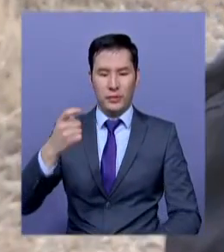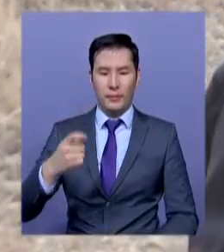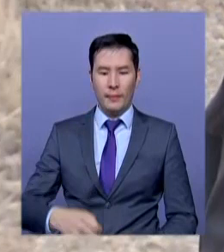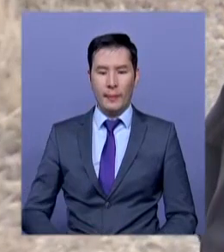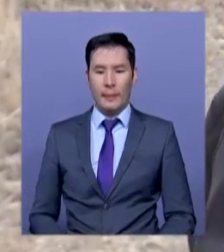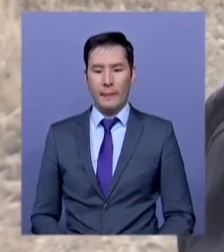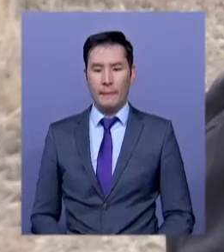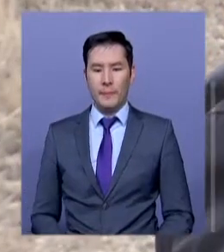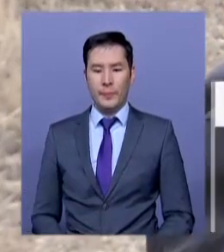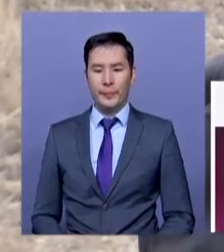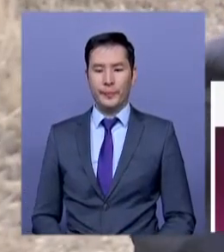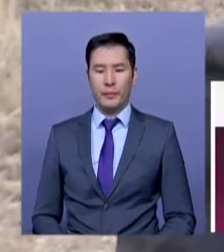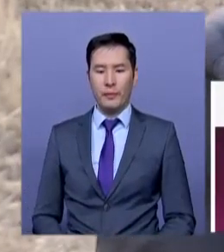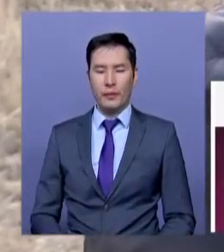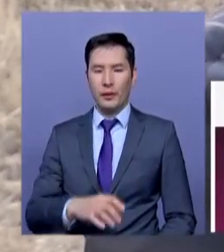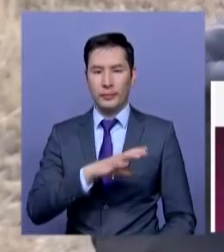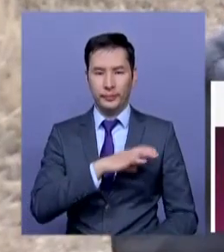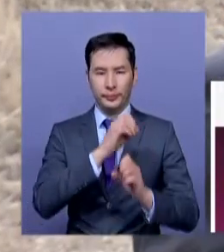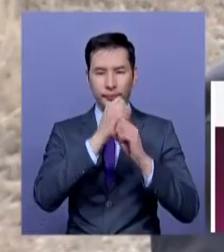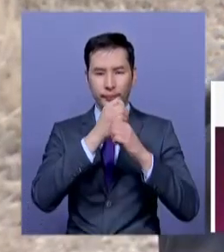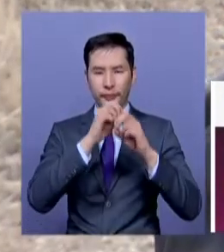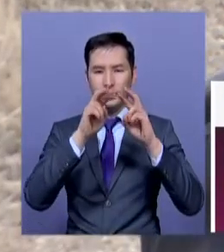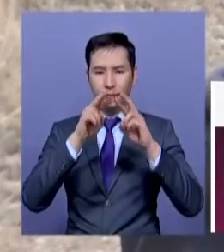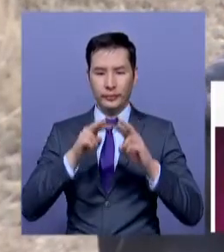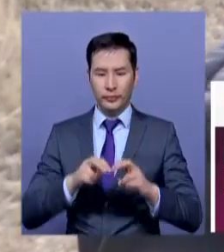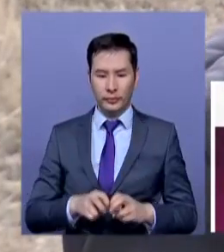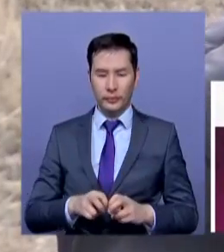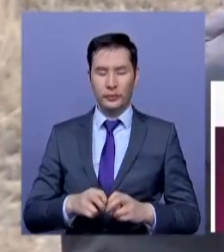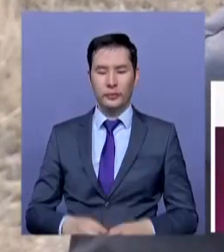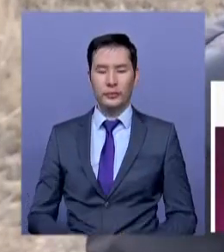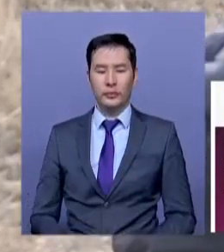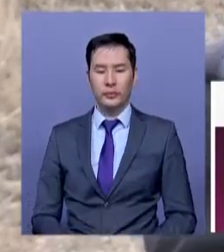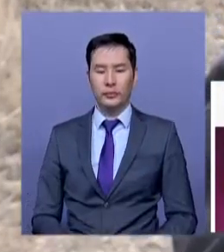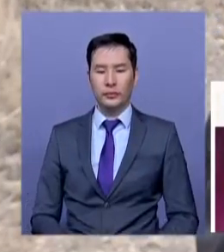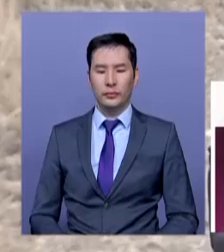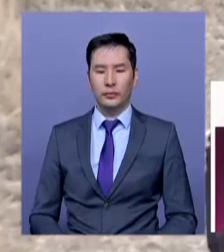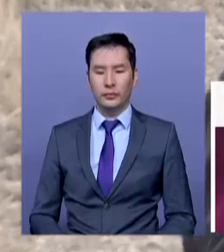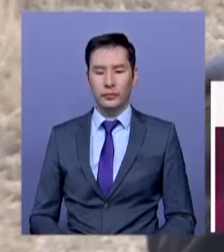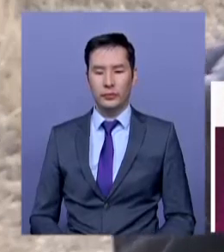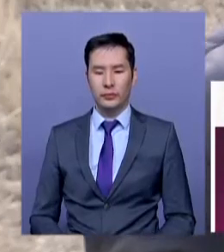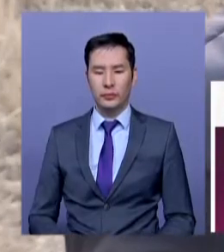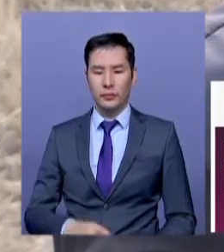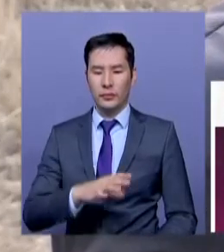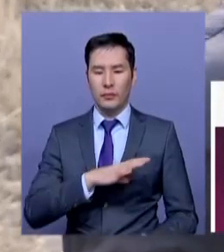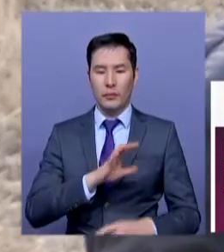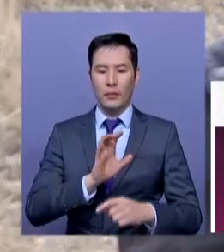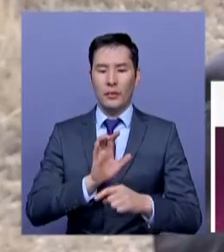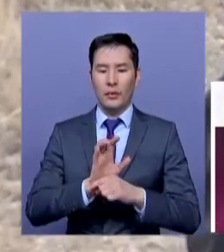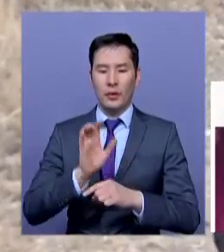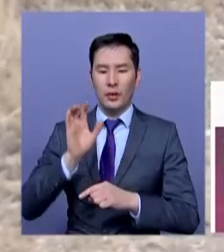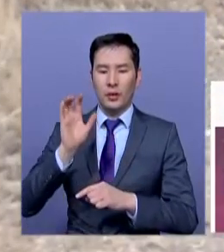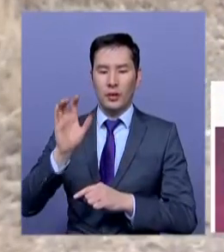Сынамаларын алдық, клиникасын көрдік. Сонан кейін біз оларға алдын ала шешім шықпай тұрып